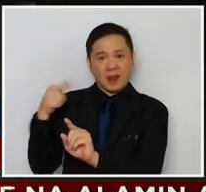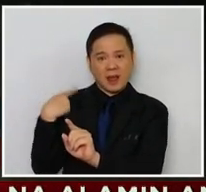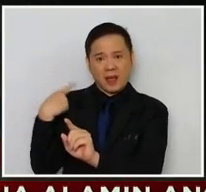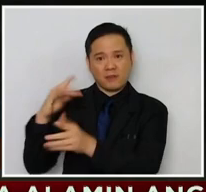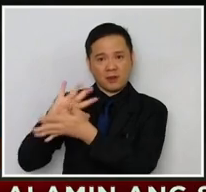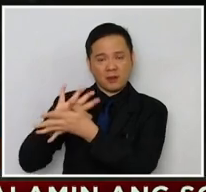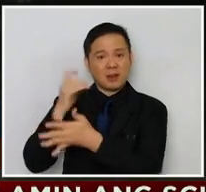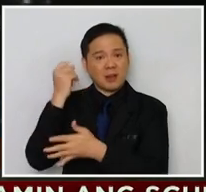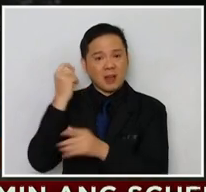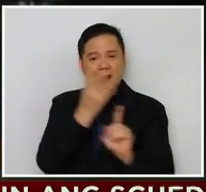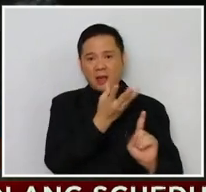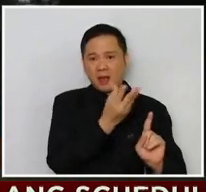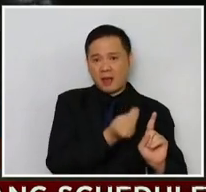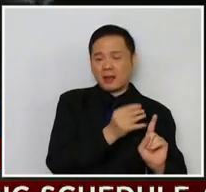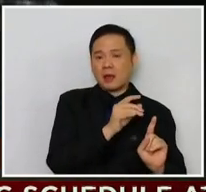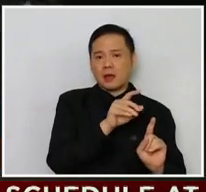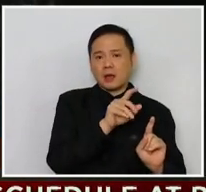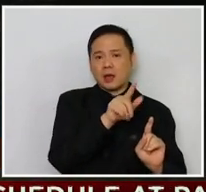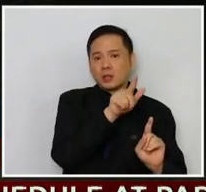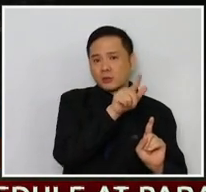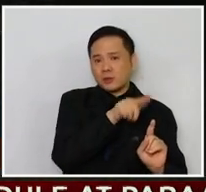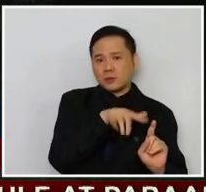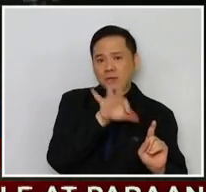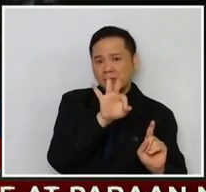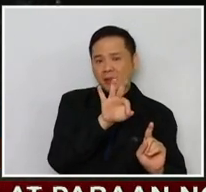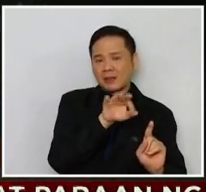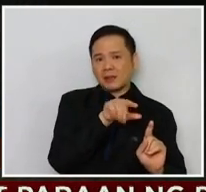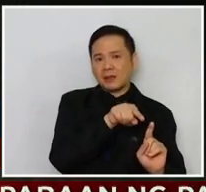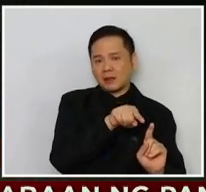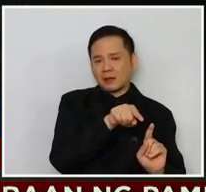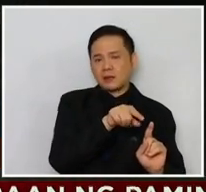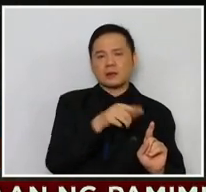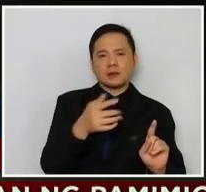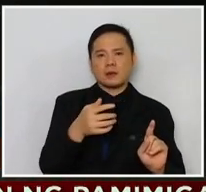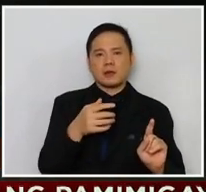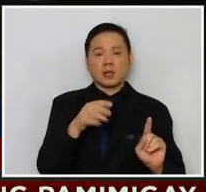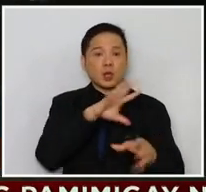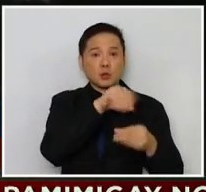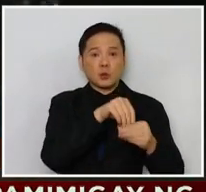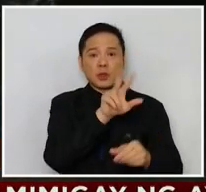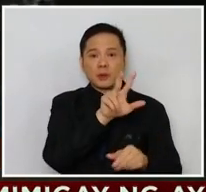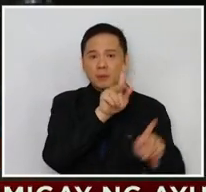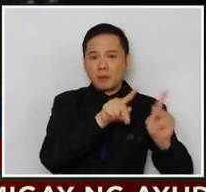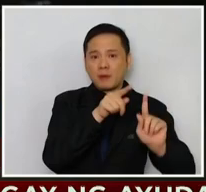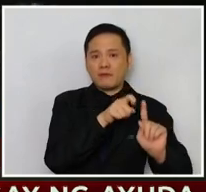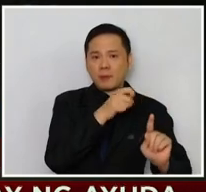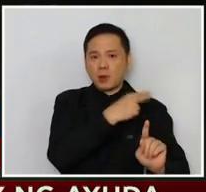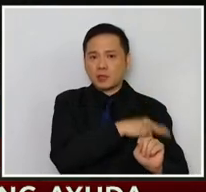ng Batangas IATF ay 29 kabilang yung tatlong nasa ospital at isang nasa